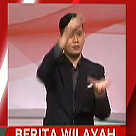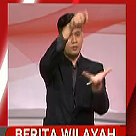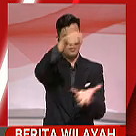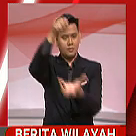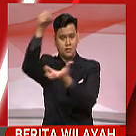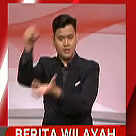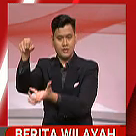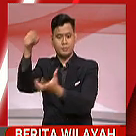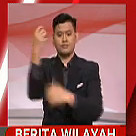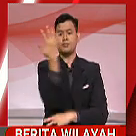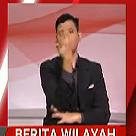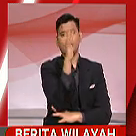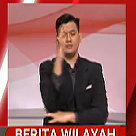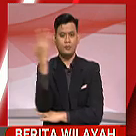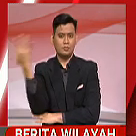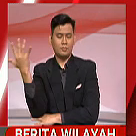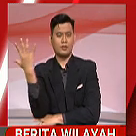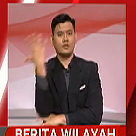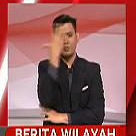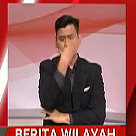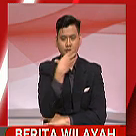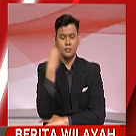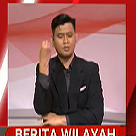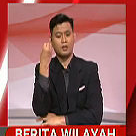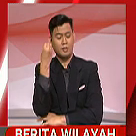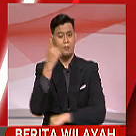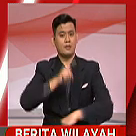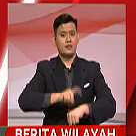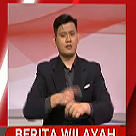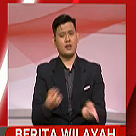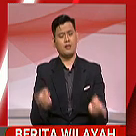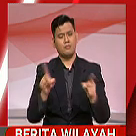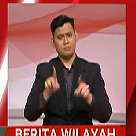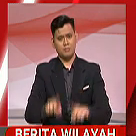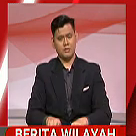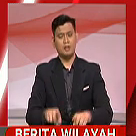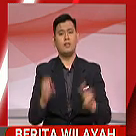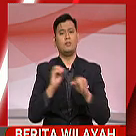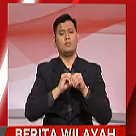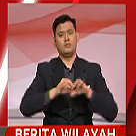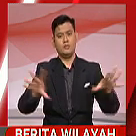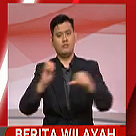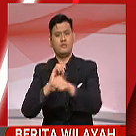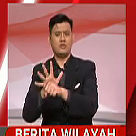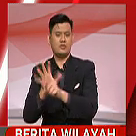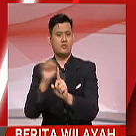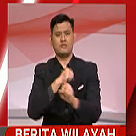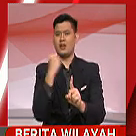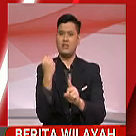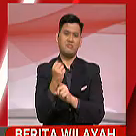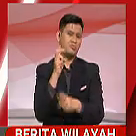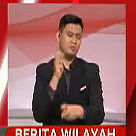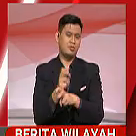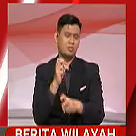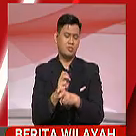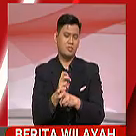hiasan warna-warni dipamerkan. Bagaimanapun sejak pandemik melanda, suasana seumpama makin sukar dirasai berikutan kekangan